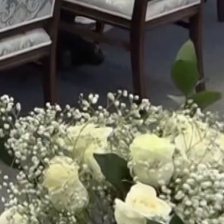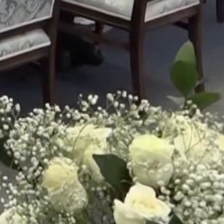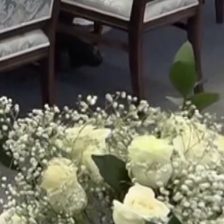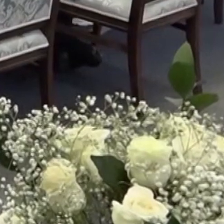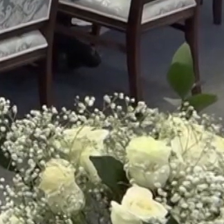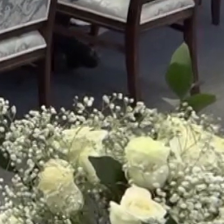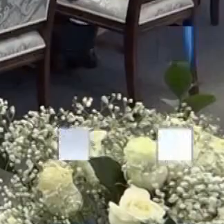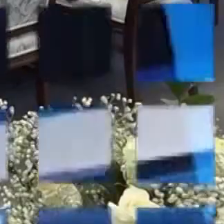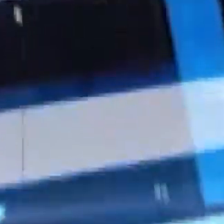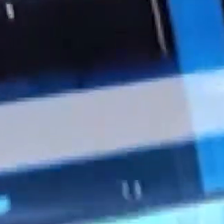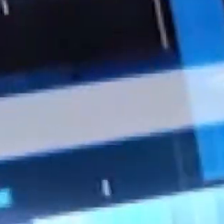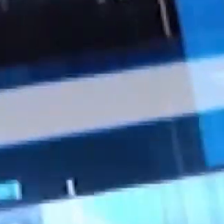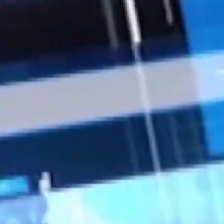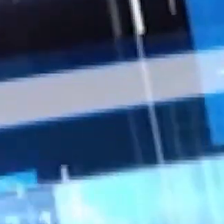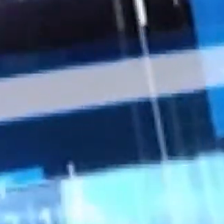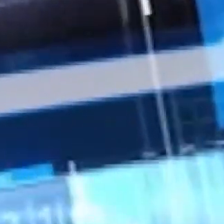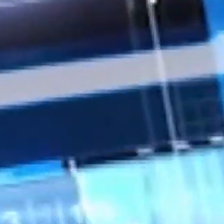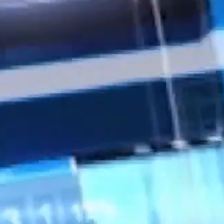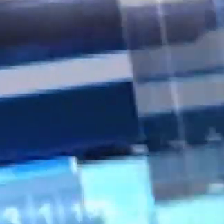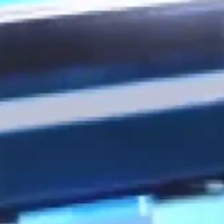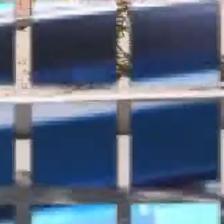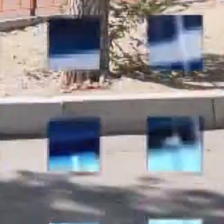орындарының ректорлары қатысты.